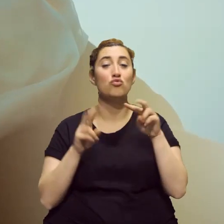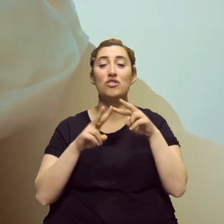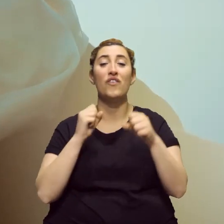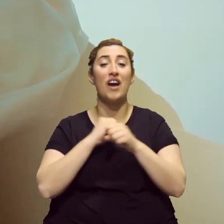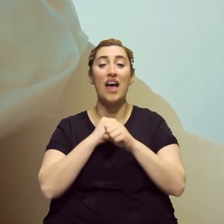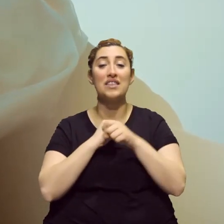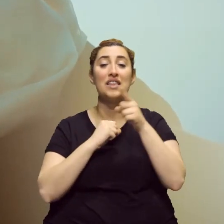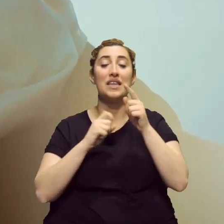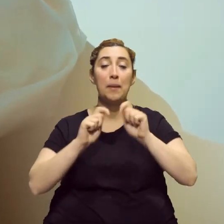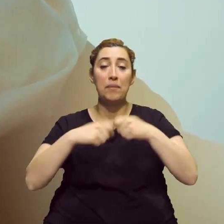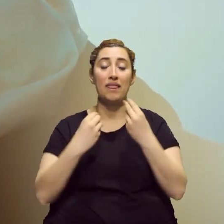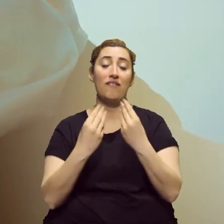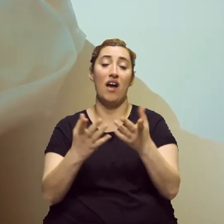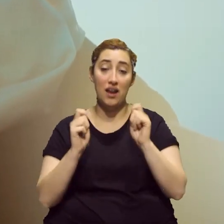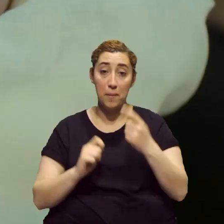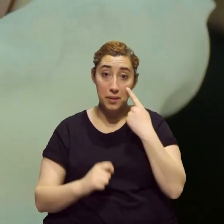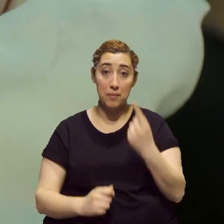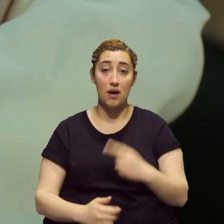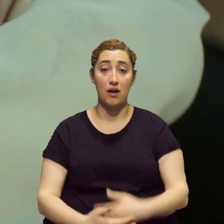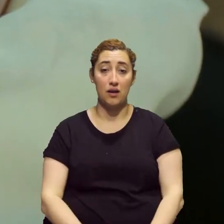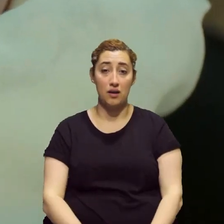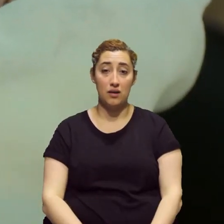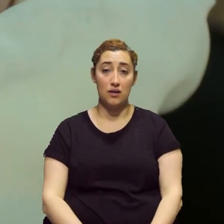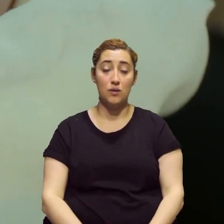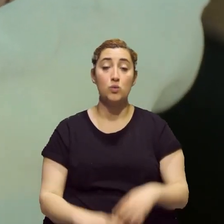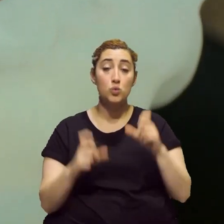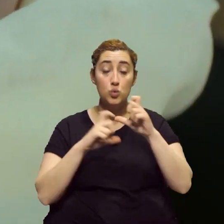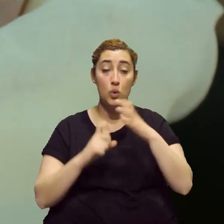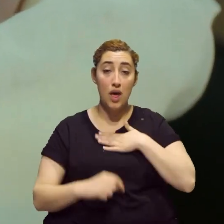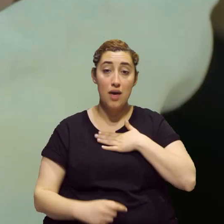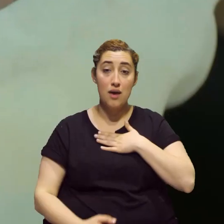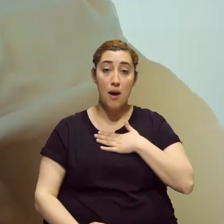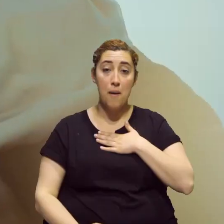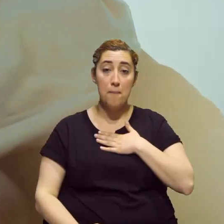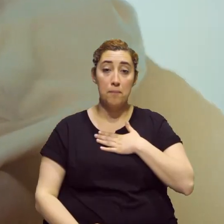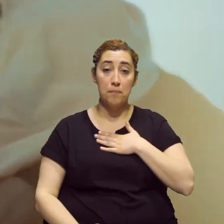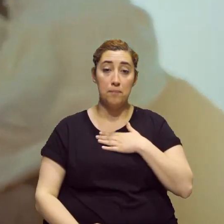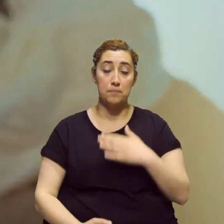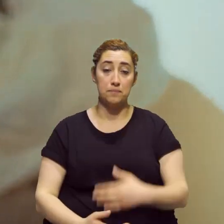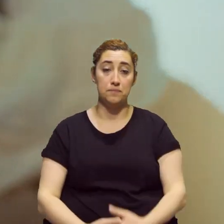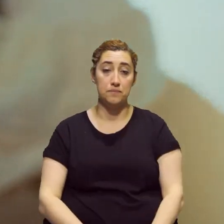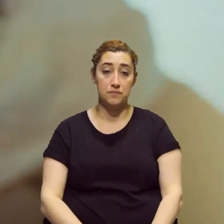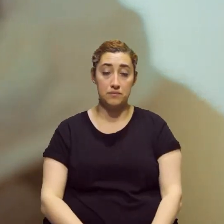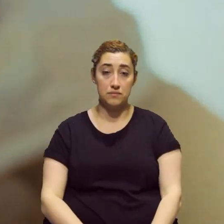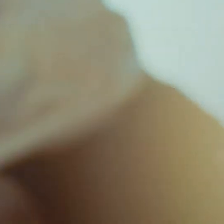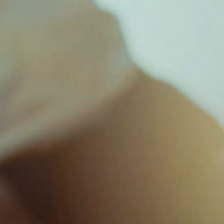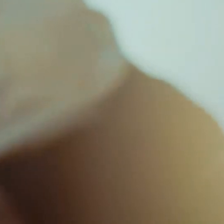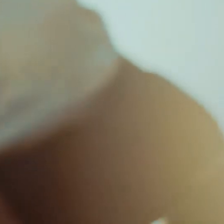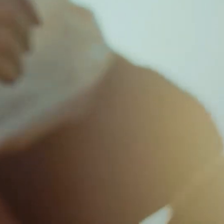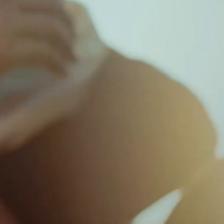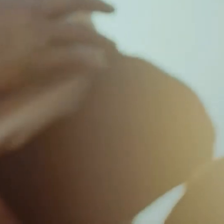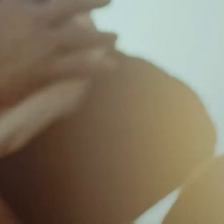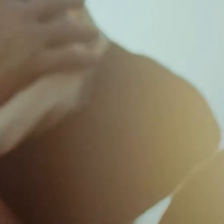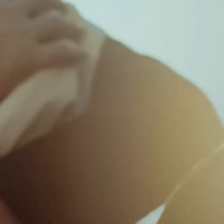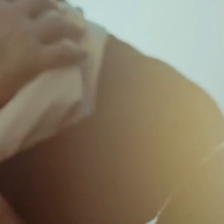Mustafa Gıyasettin'im sana patiklerini verdi bak. Süreyya'm. Beyaz patikleri mezarın ayak ucundaki tahtanın